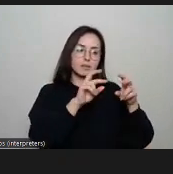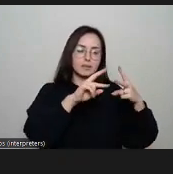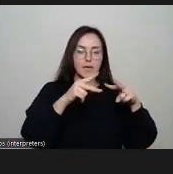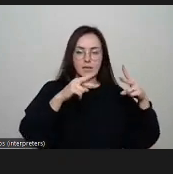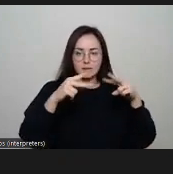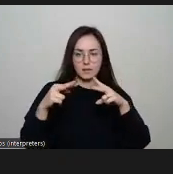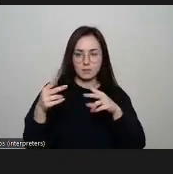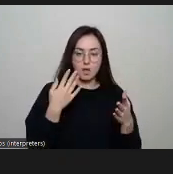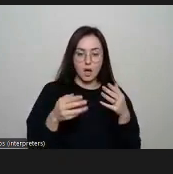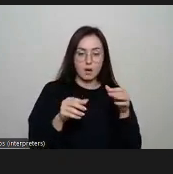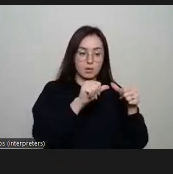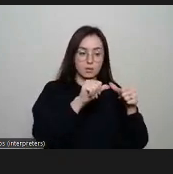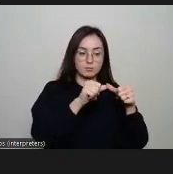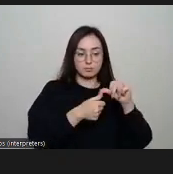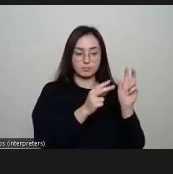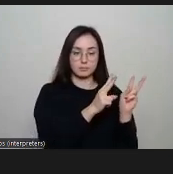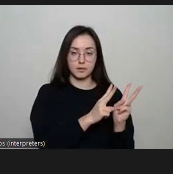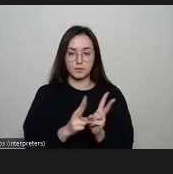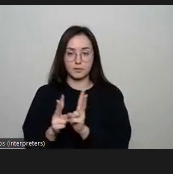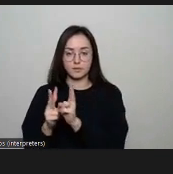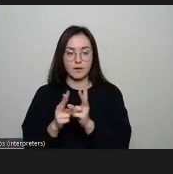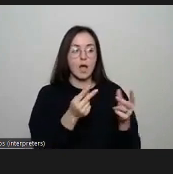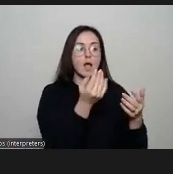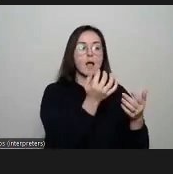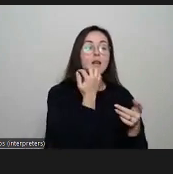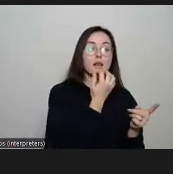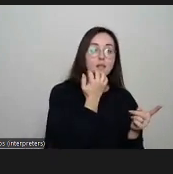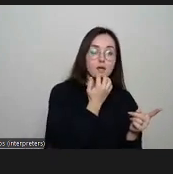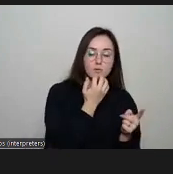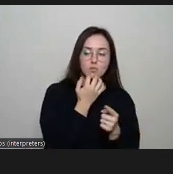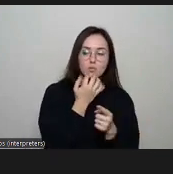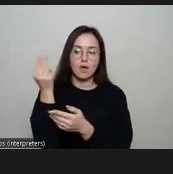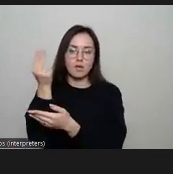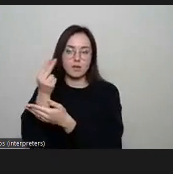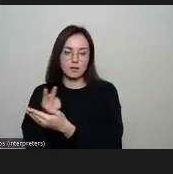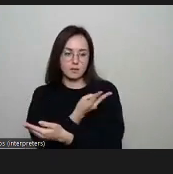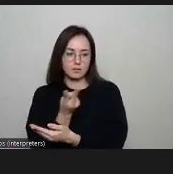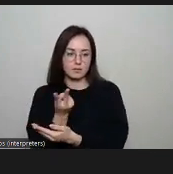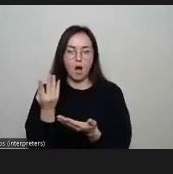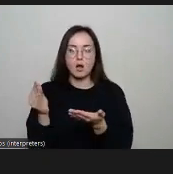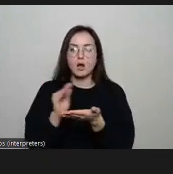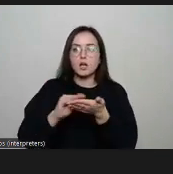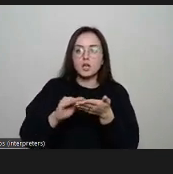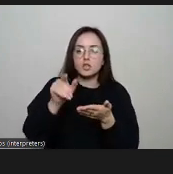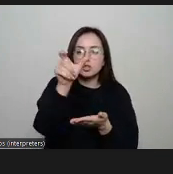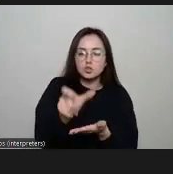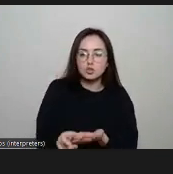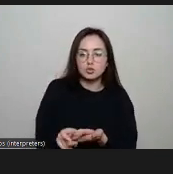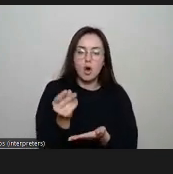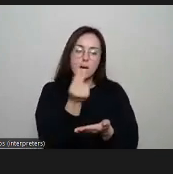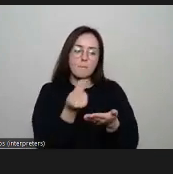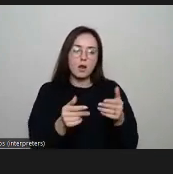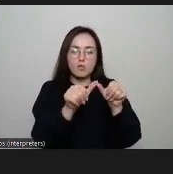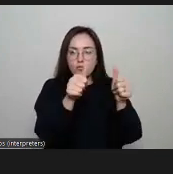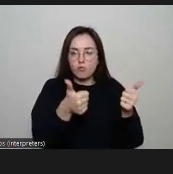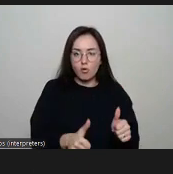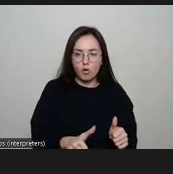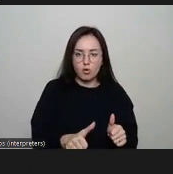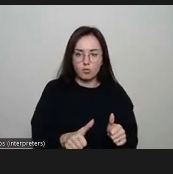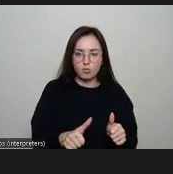tarkim, tarp dailininkų, arba tarp literatūros rovių, ar tarp rašytojų, ar tarp kažkokių meninių priemonių. Gali